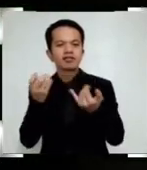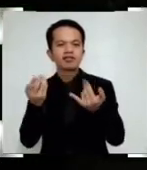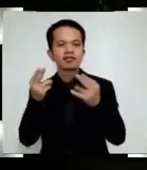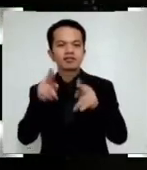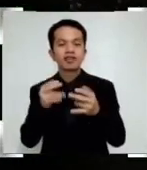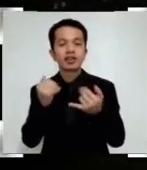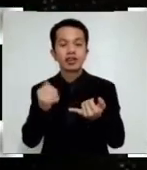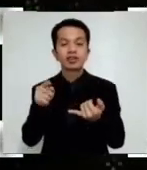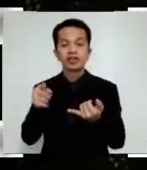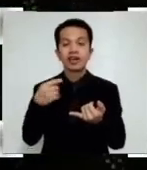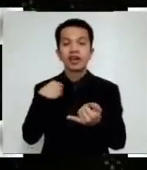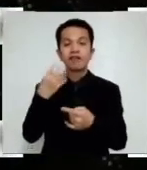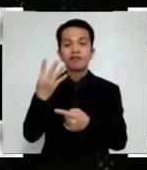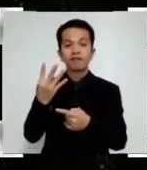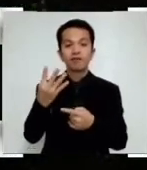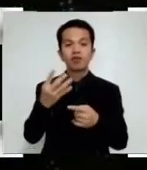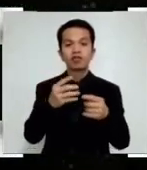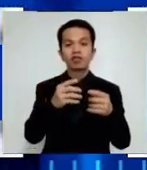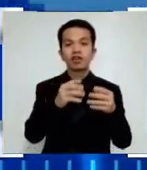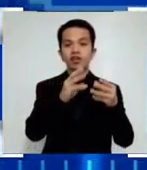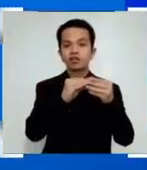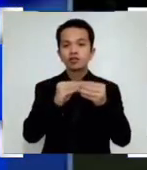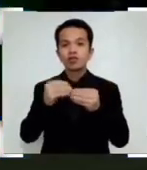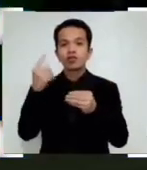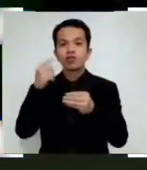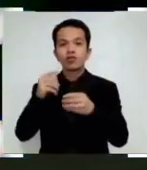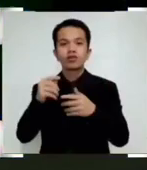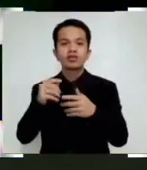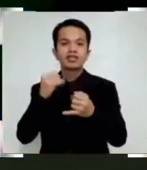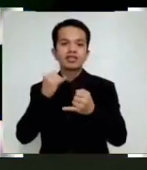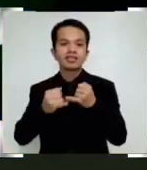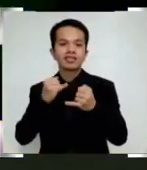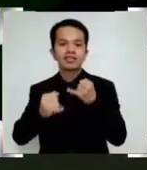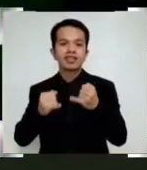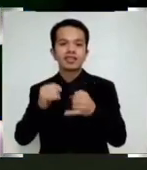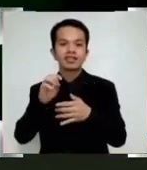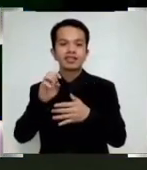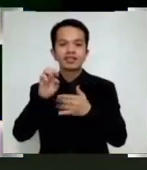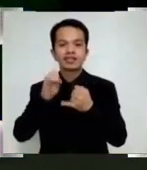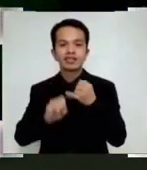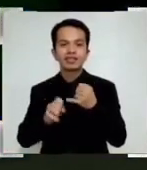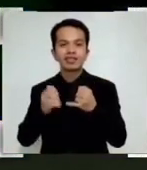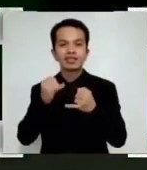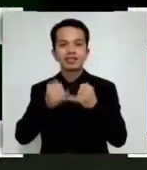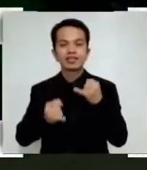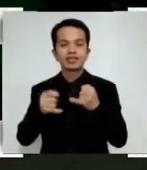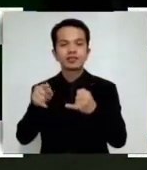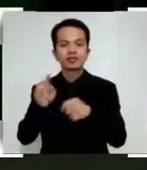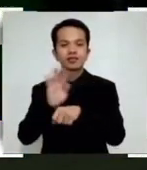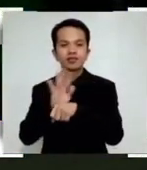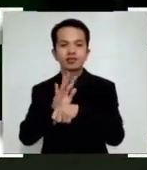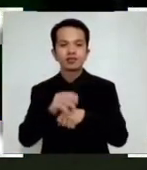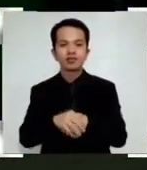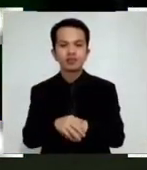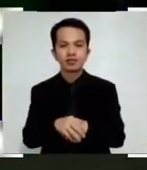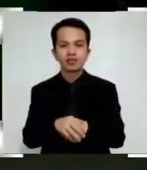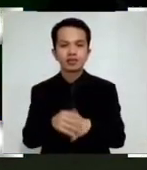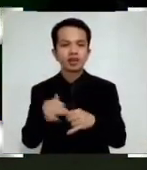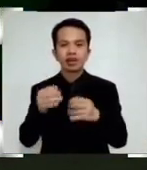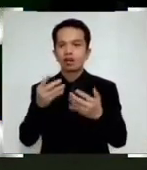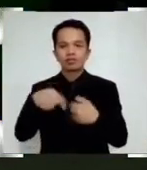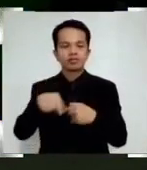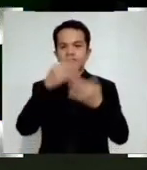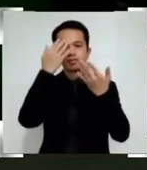ang shinoot nila para sa ending ng series. So walang nasa set, walang may alam kung ano